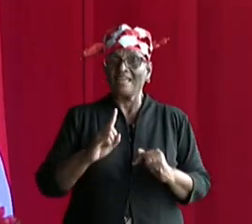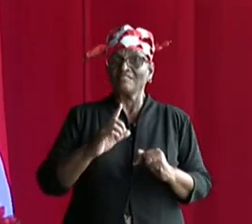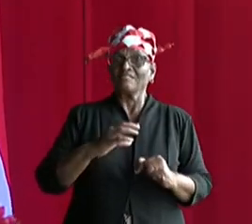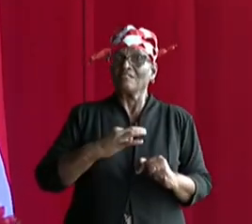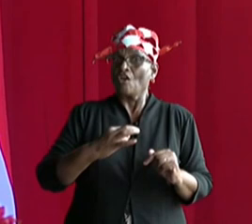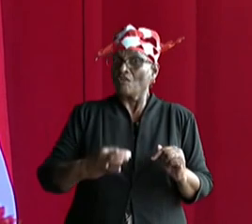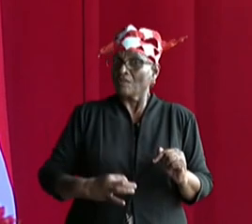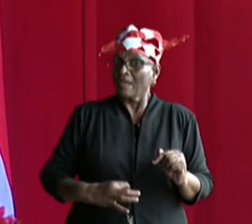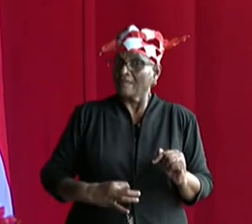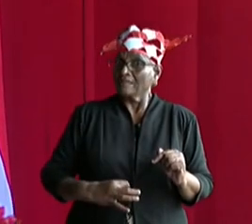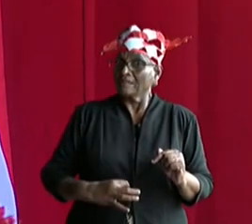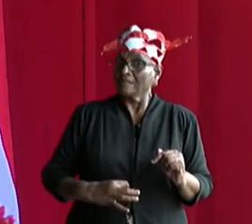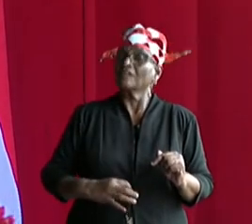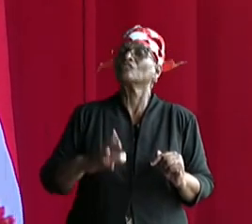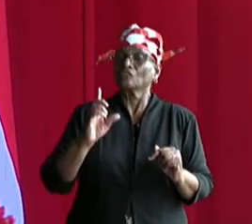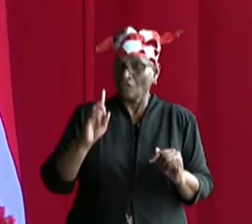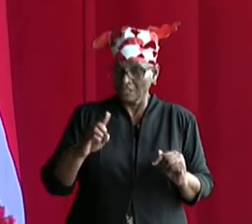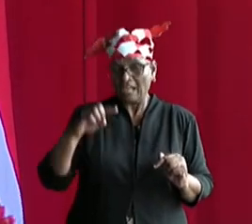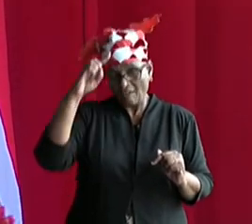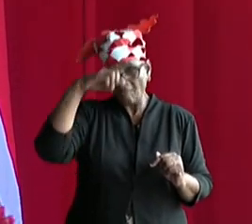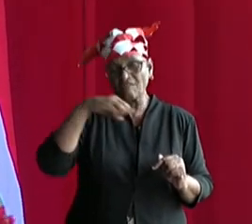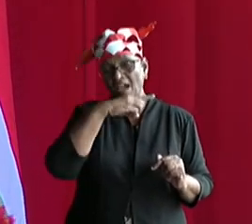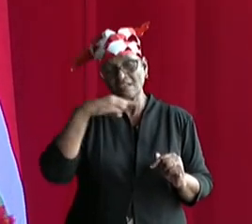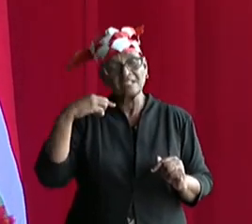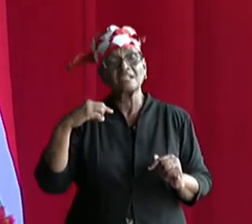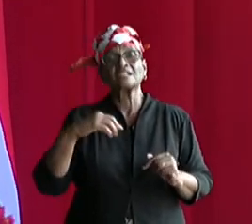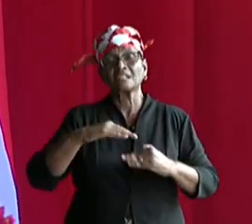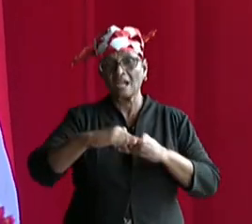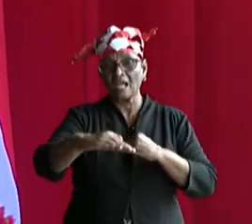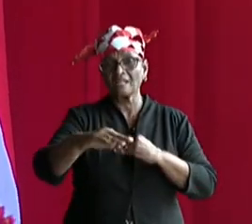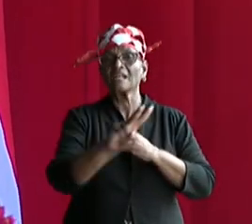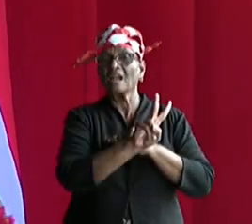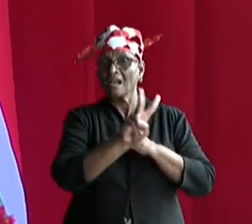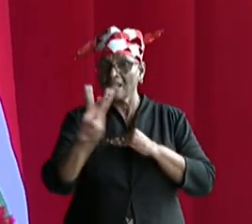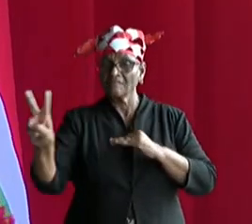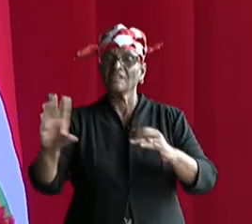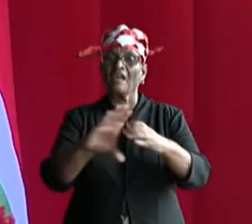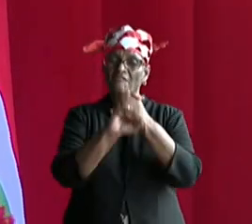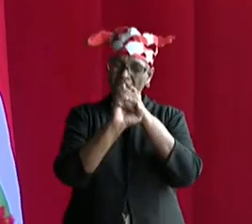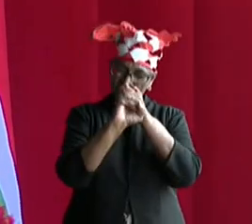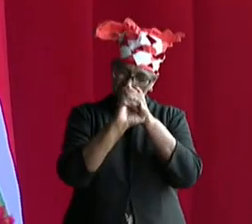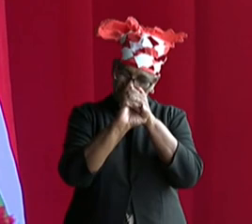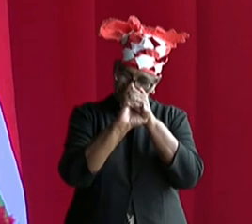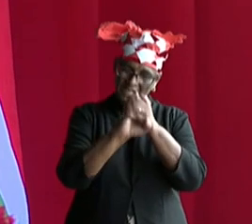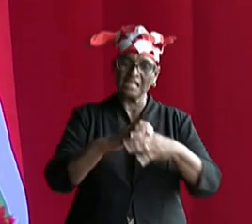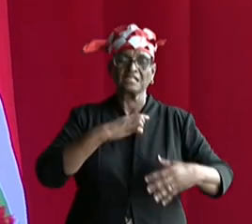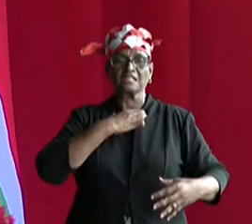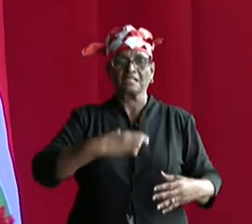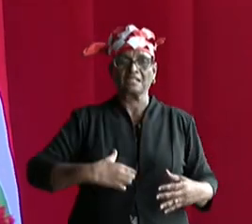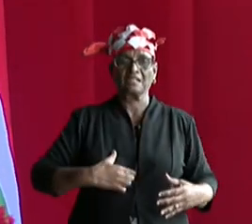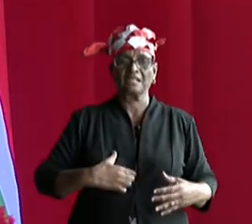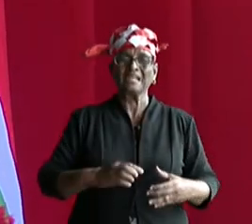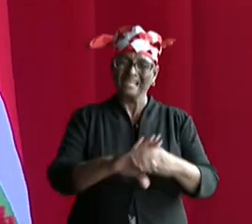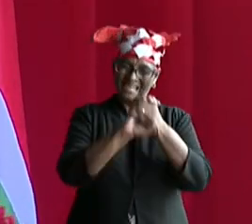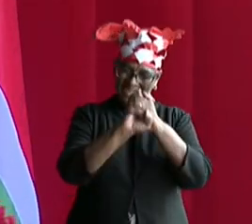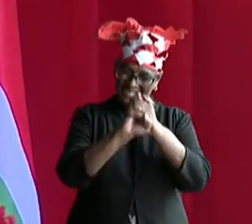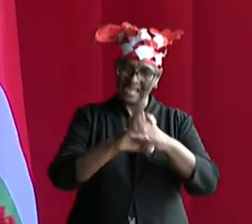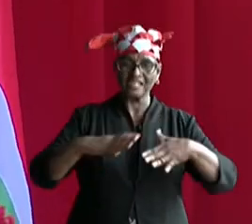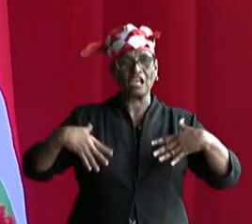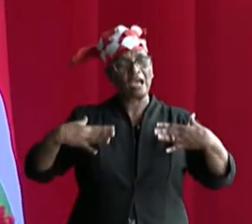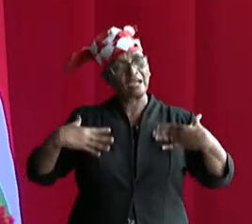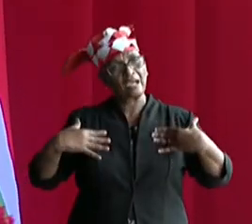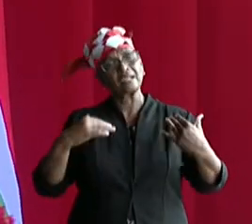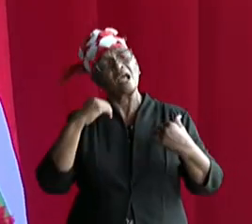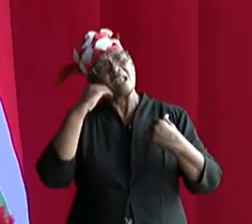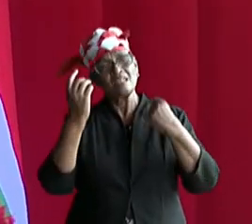toch zijn vaderlandsliefde, zijn vrede en vreedzaam karakter, zijn eenheid in harmonie, zijn liefde